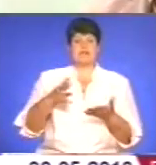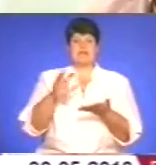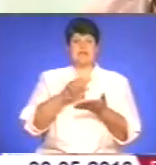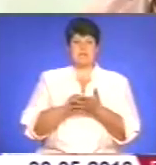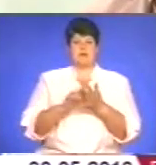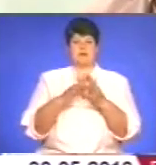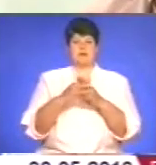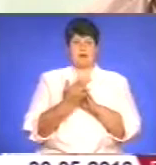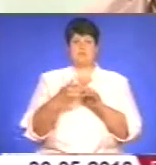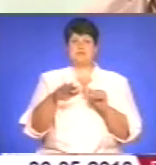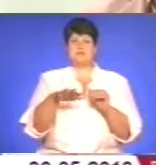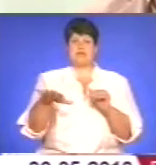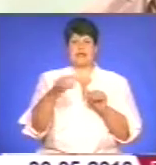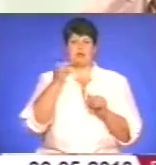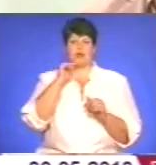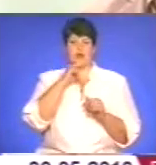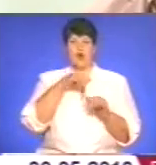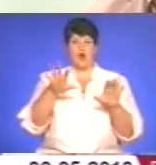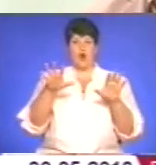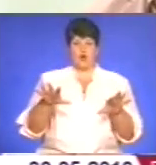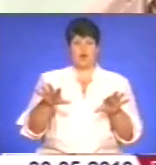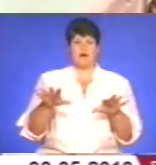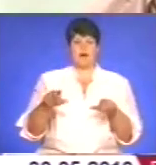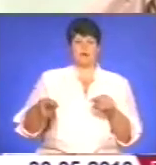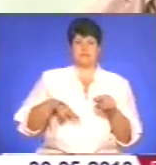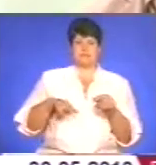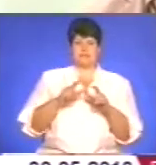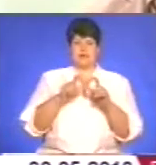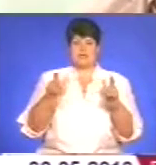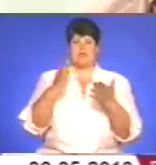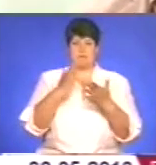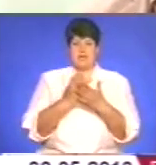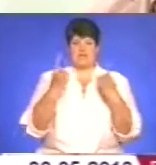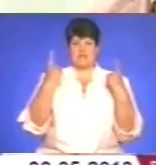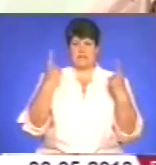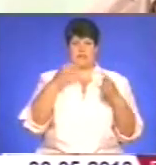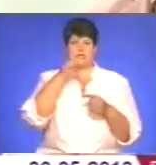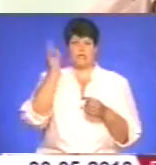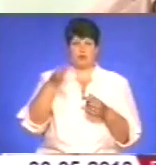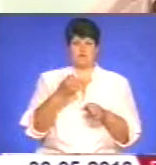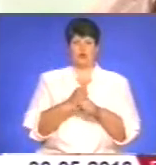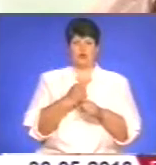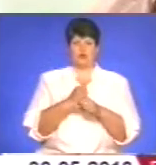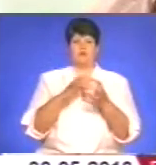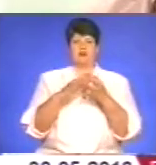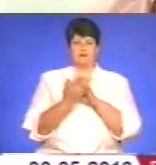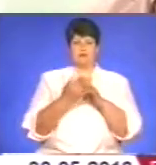аграрним сектором економіки, голова адміністрації, який має великий досвід роботи в аграрному секторі